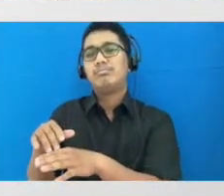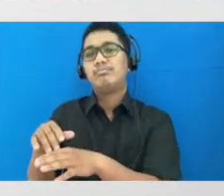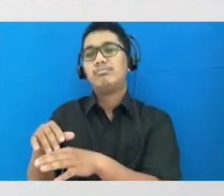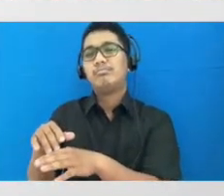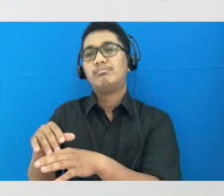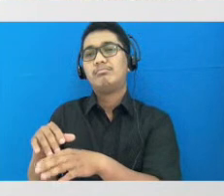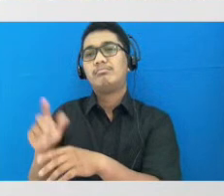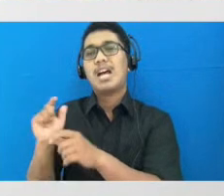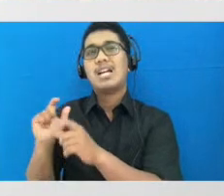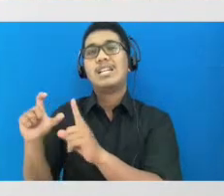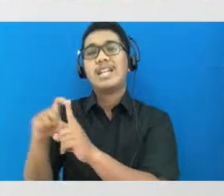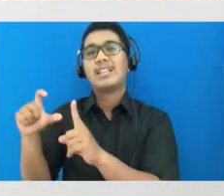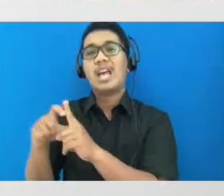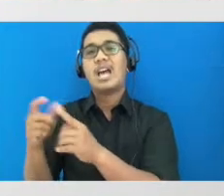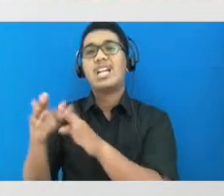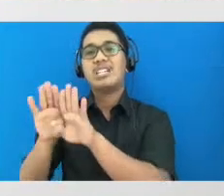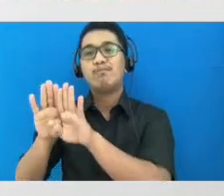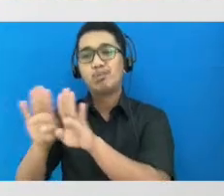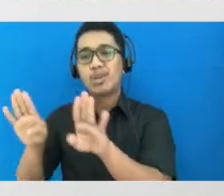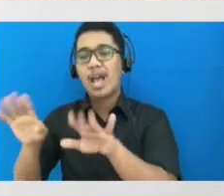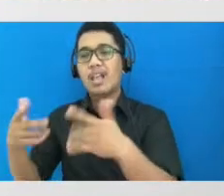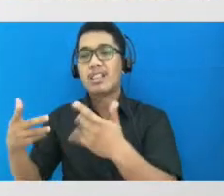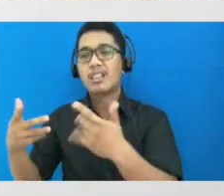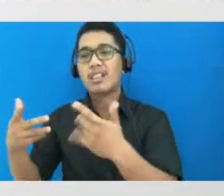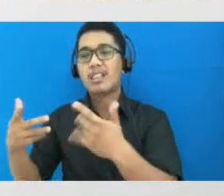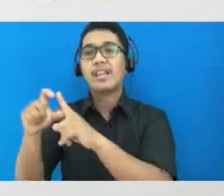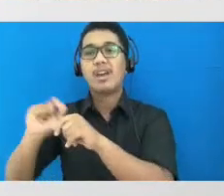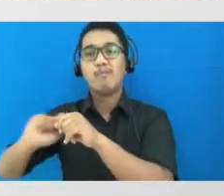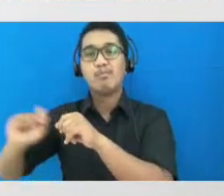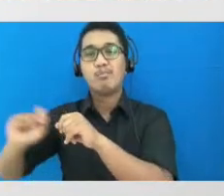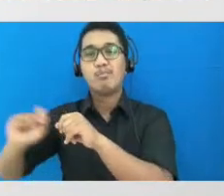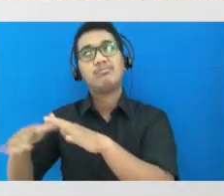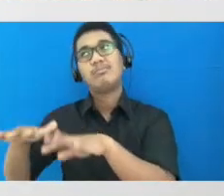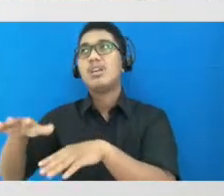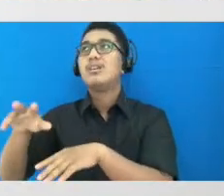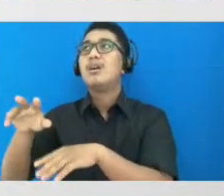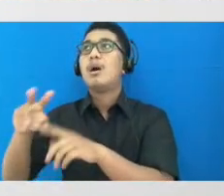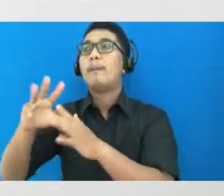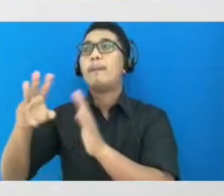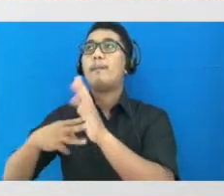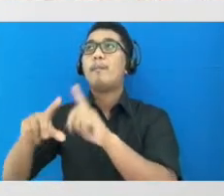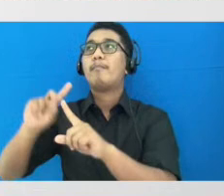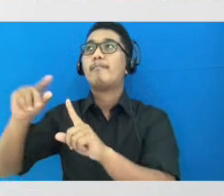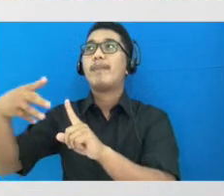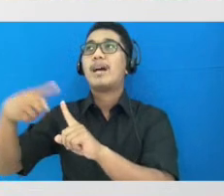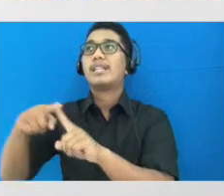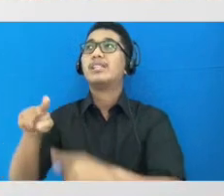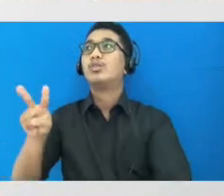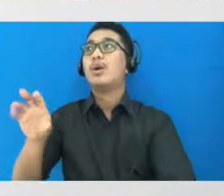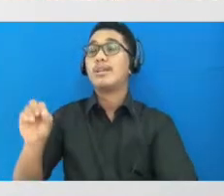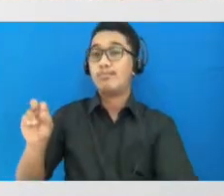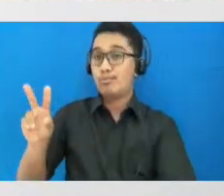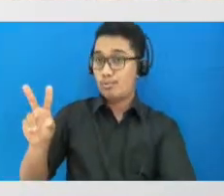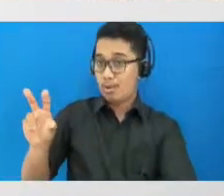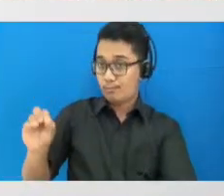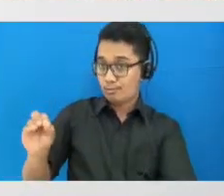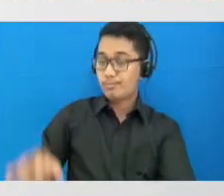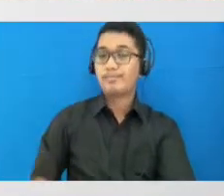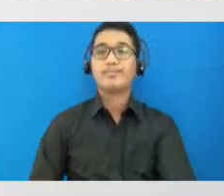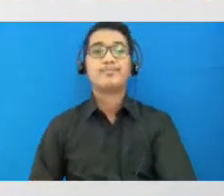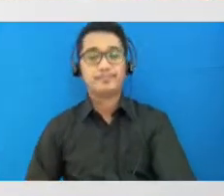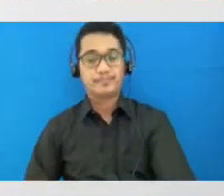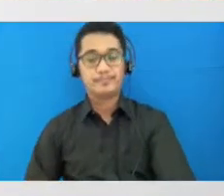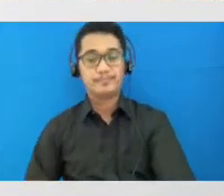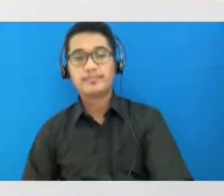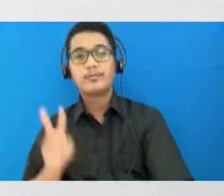di-create ataupun diakses oleh para pelaku, yaitu bulan Maret 2020. Nah, antara